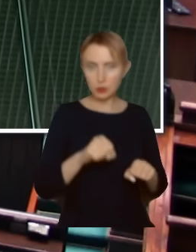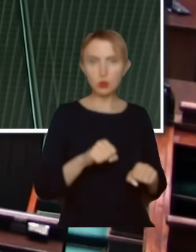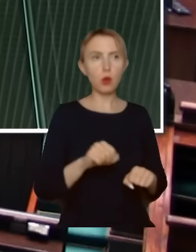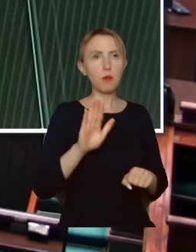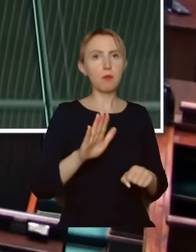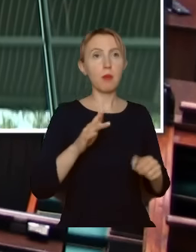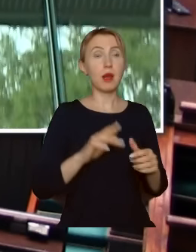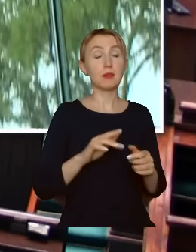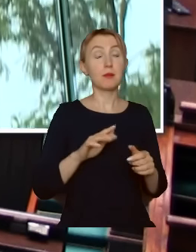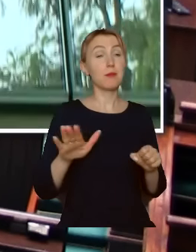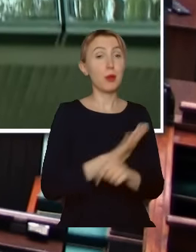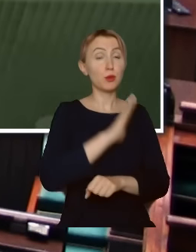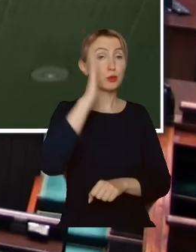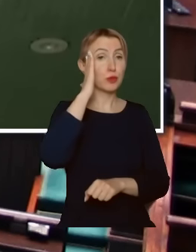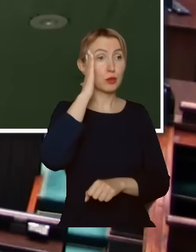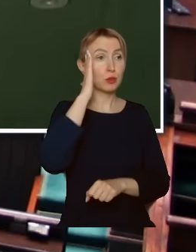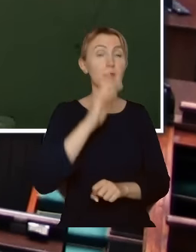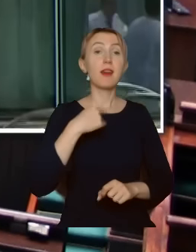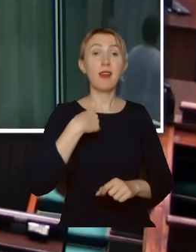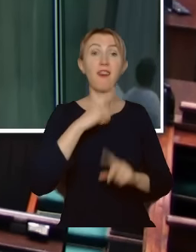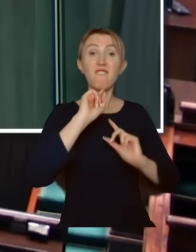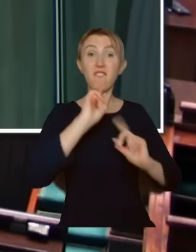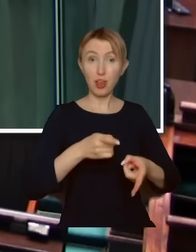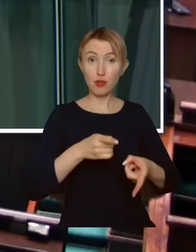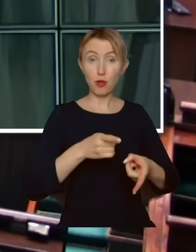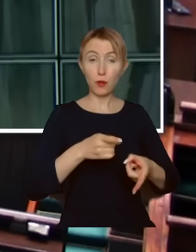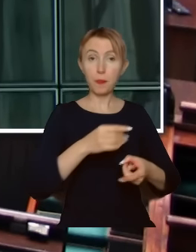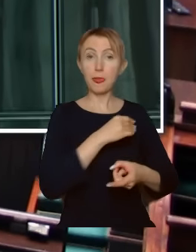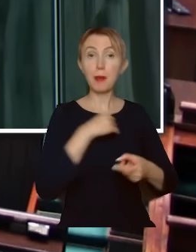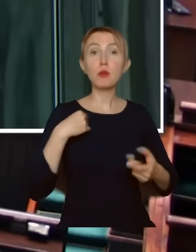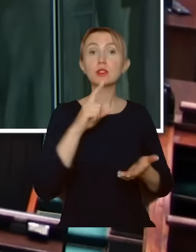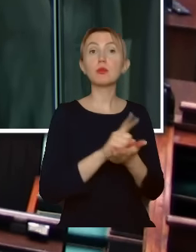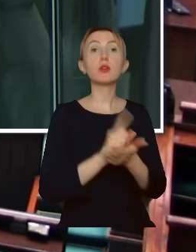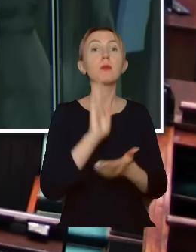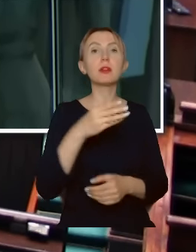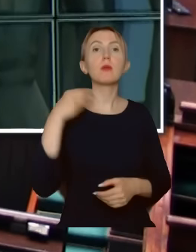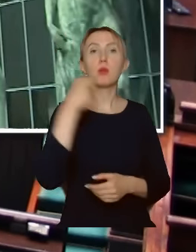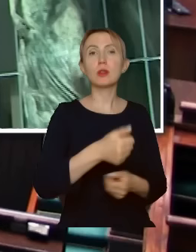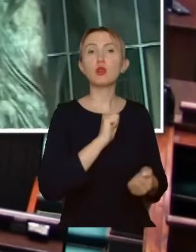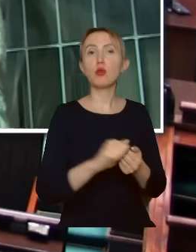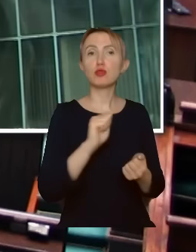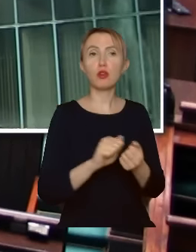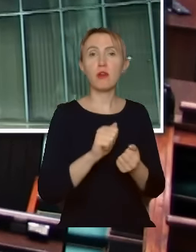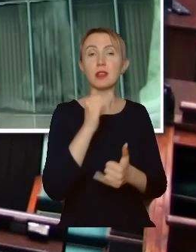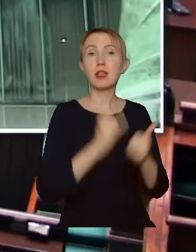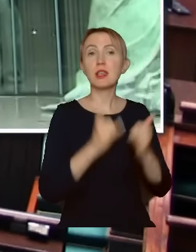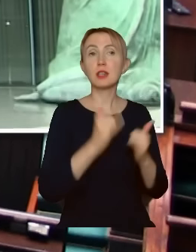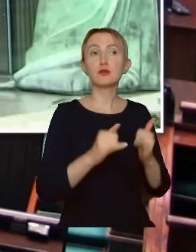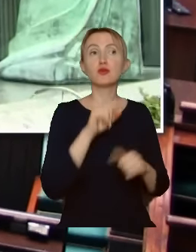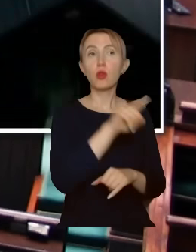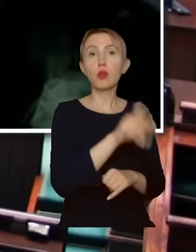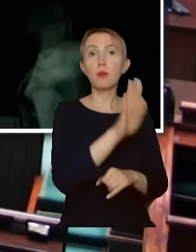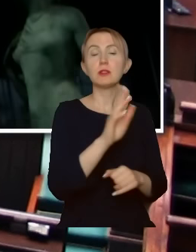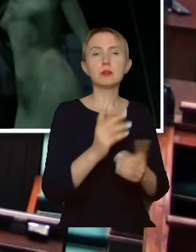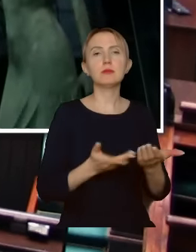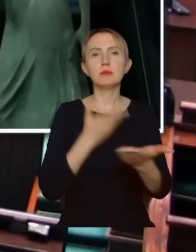świadomością że za wydany przez nich wyrok polscy podatnicy będą płacić odszkodowanie Jeżeli strona pójdzie do Trybunału w